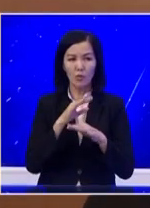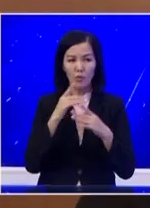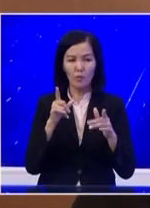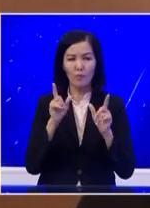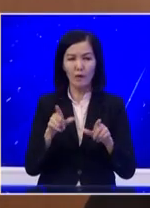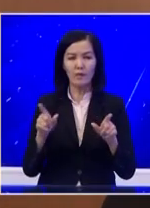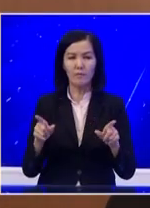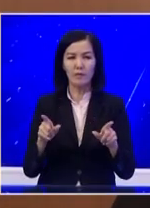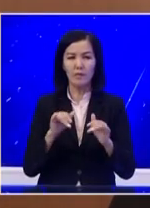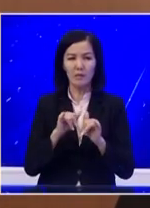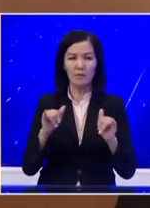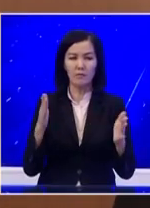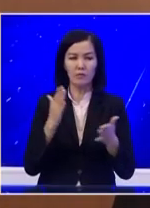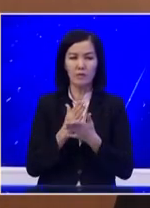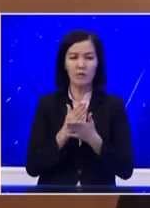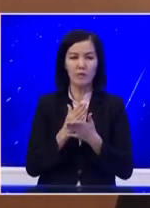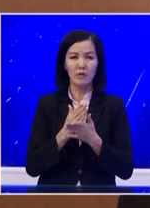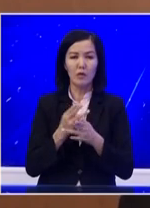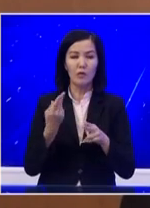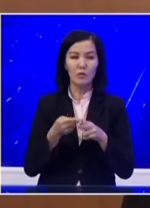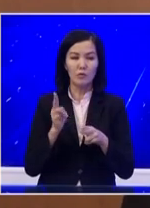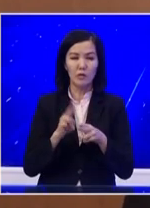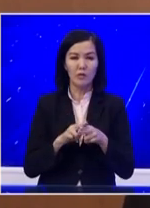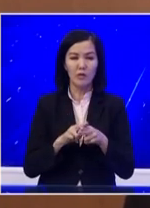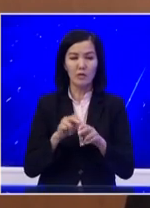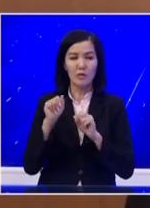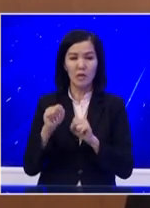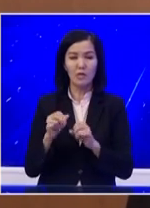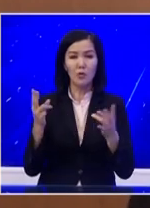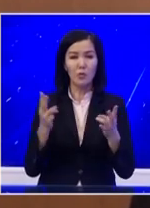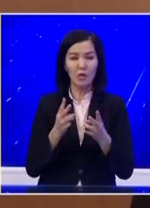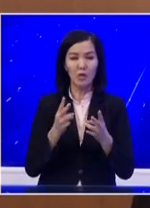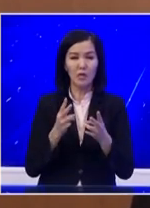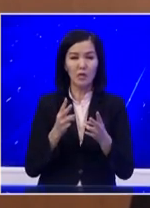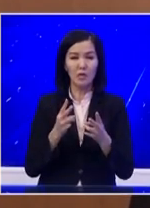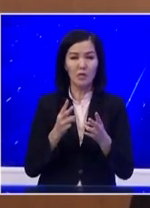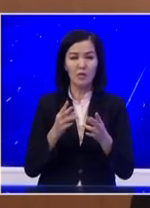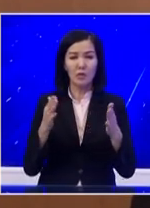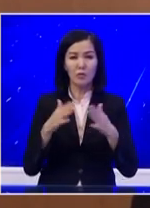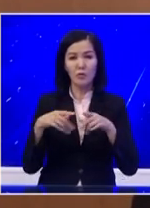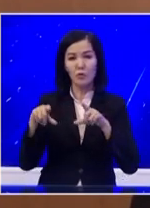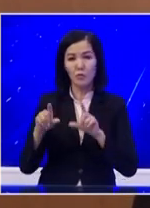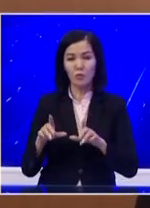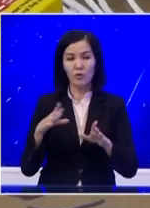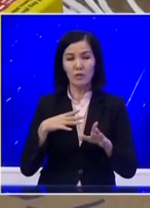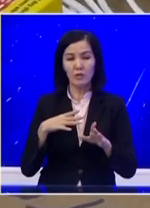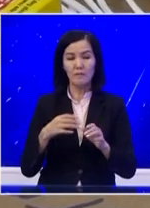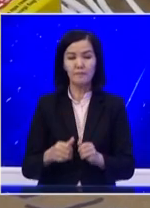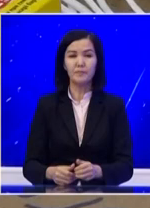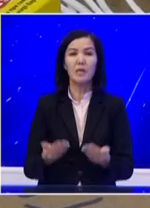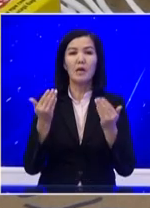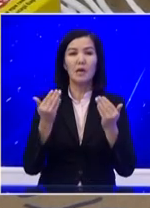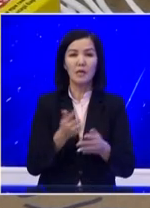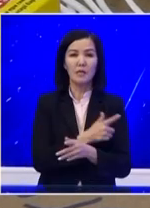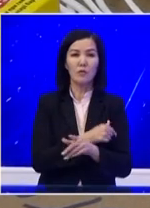қайтадан көбейіп кележатырмын керісінше. Сондықтан сақтаныңыздар, үйден шықпаңыздар көп. Қазір